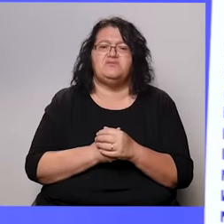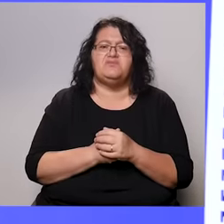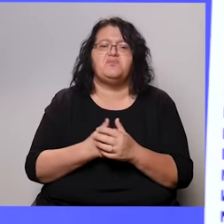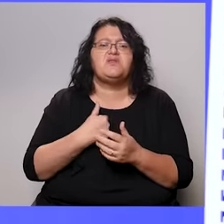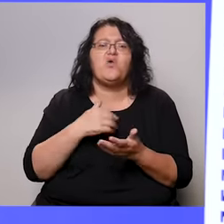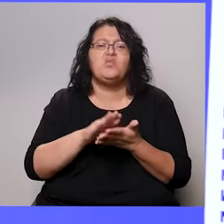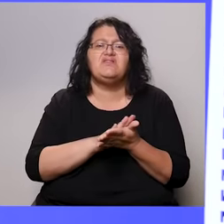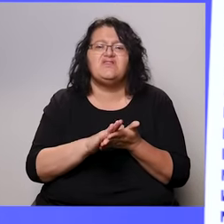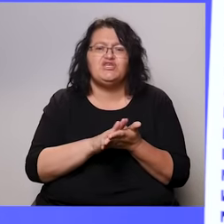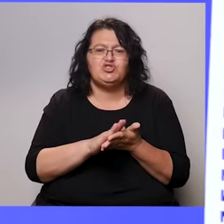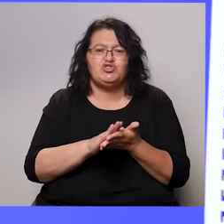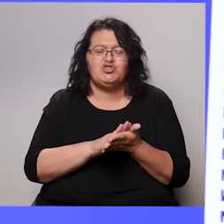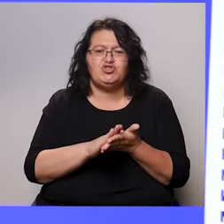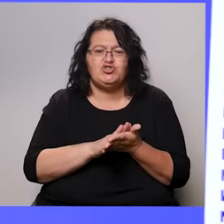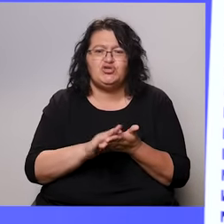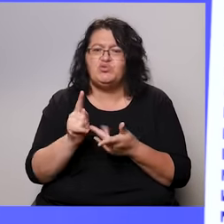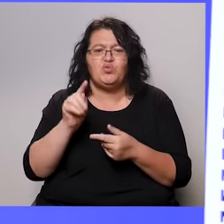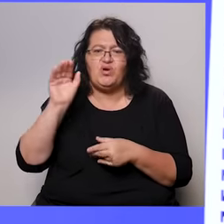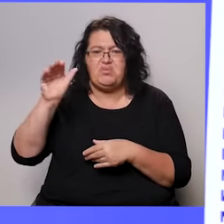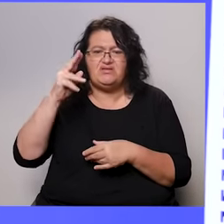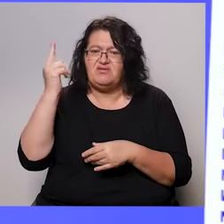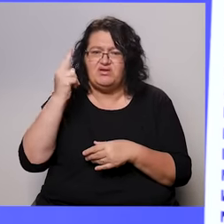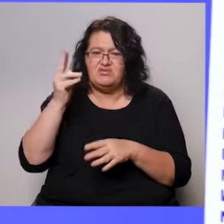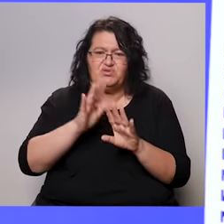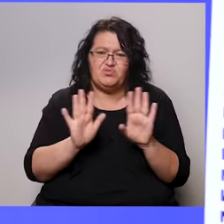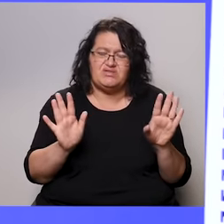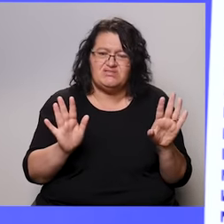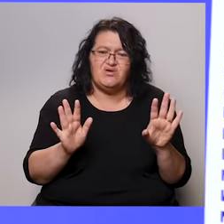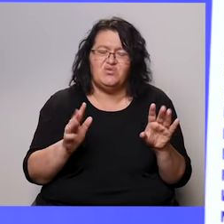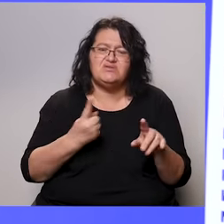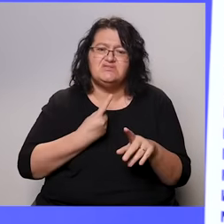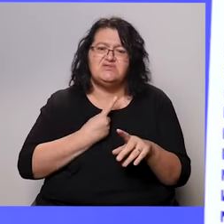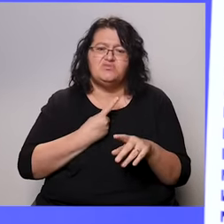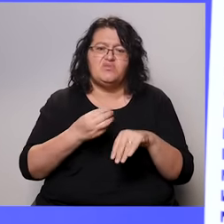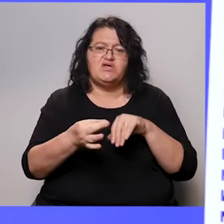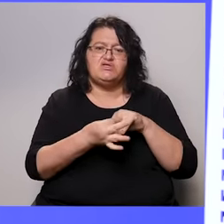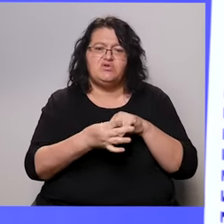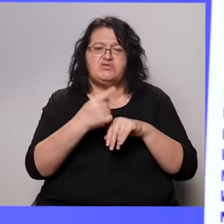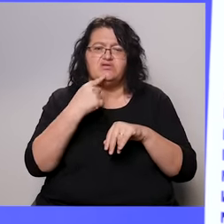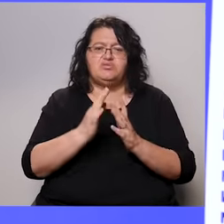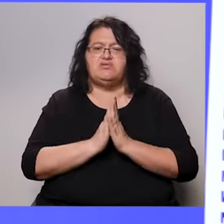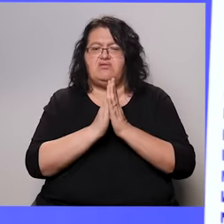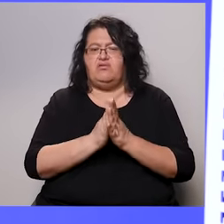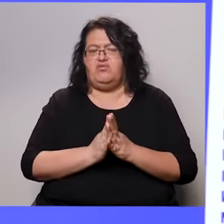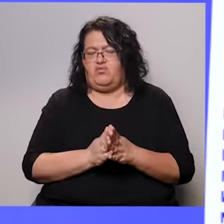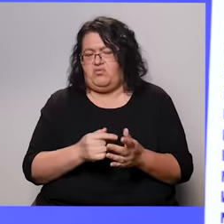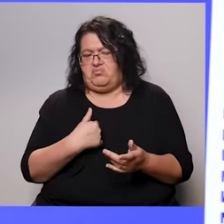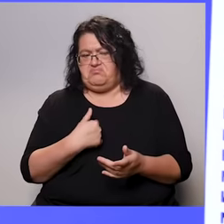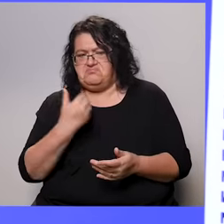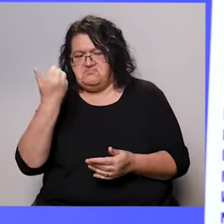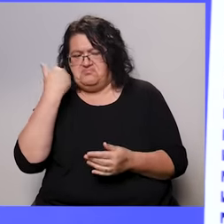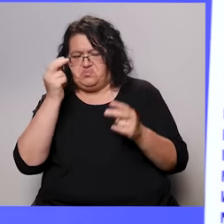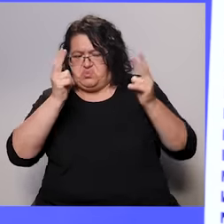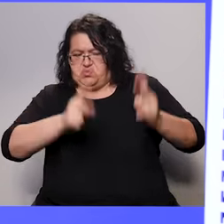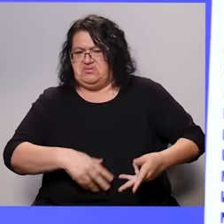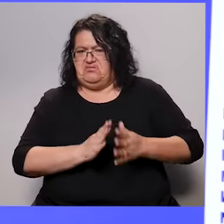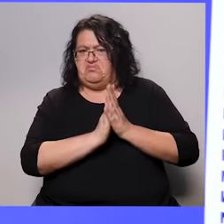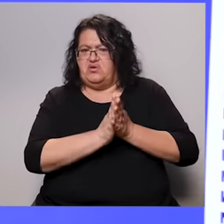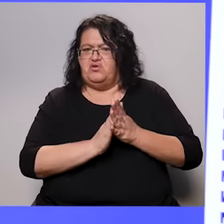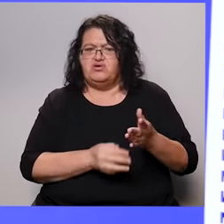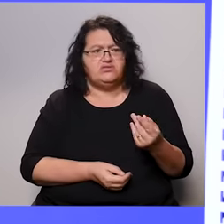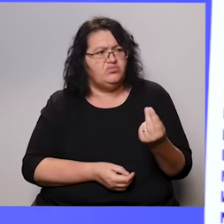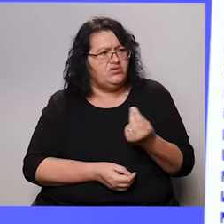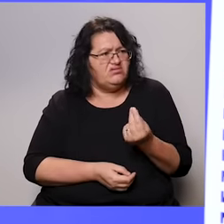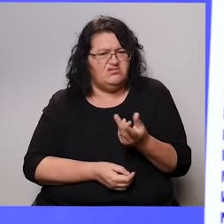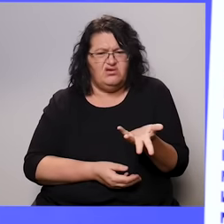nici măcar n-am apelat la Dumnezeu și când soția mi-a zis să ne rugăm, am zis, nu o trebuie. Și am spune, dar